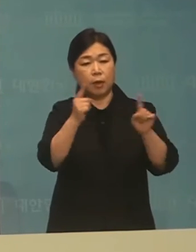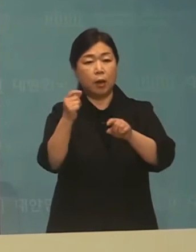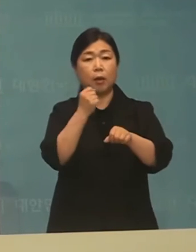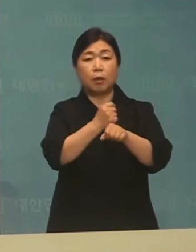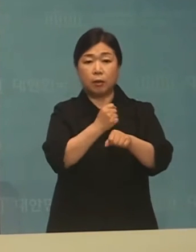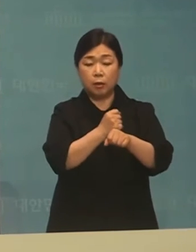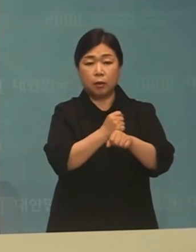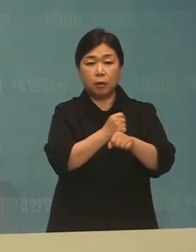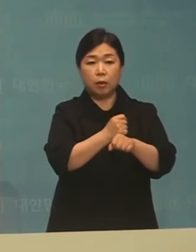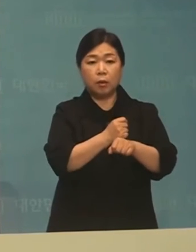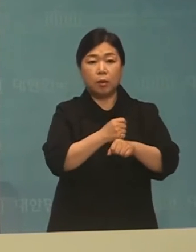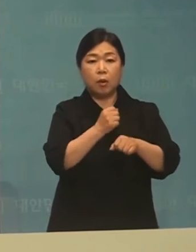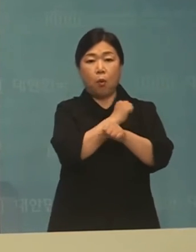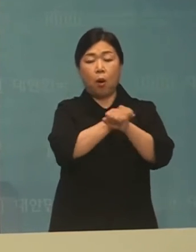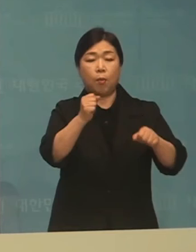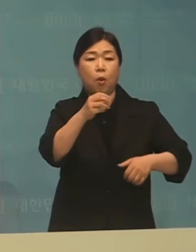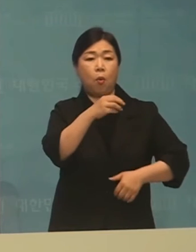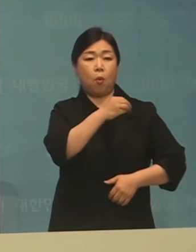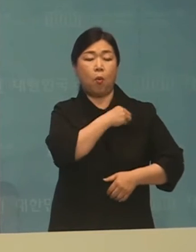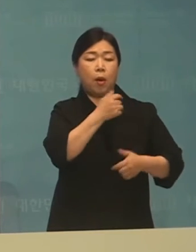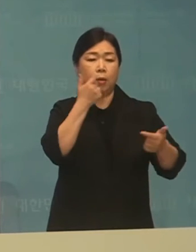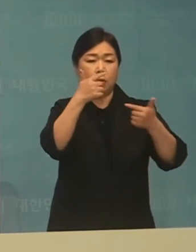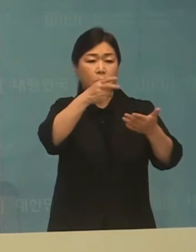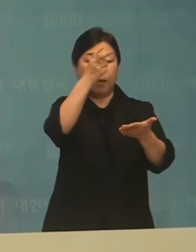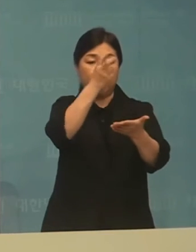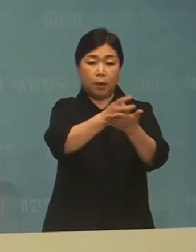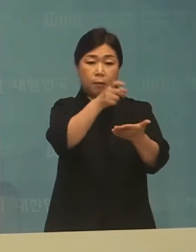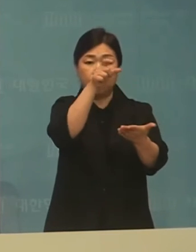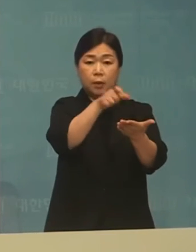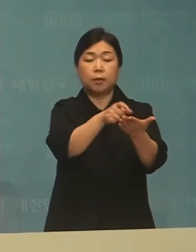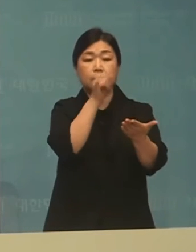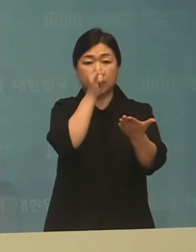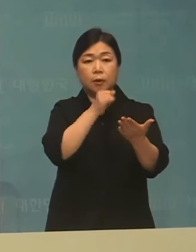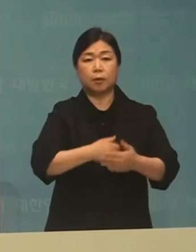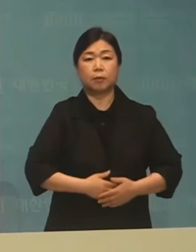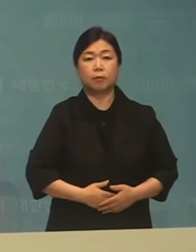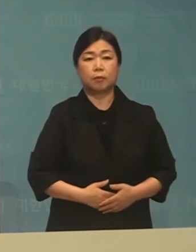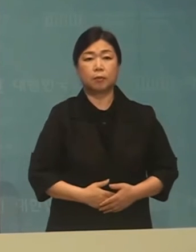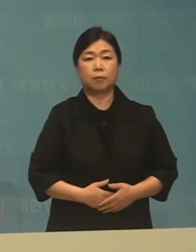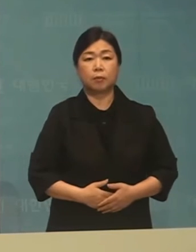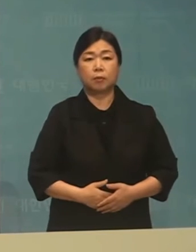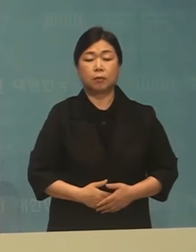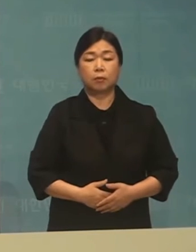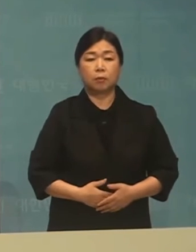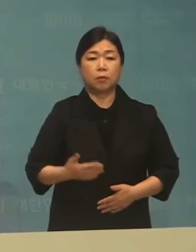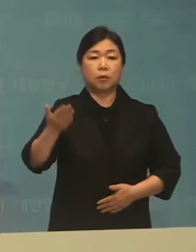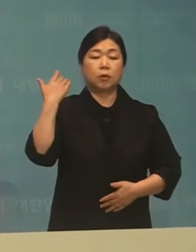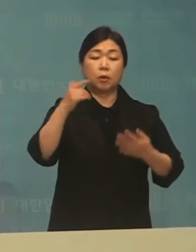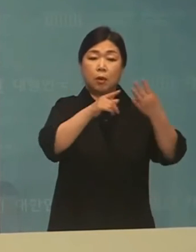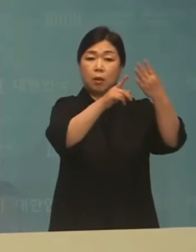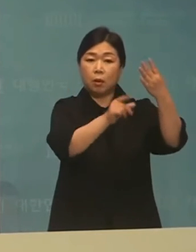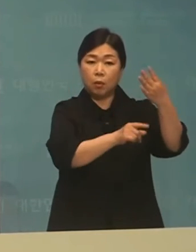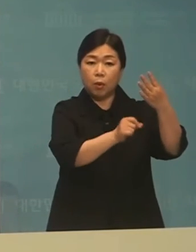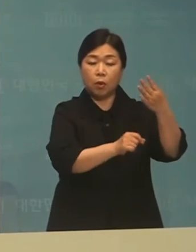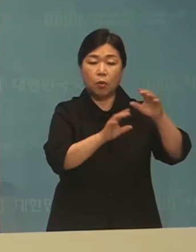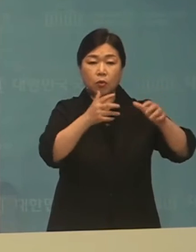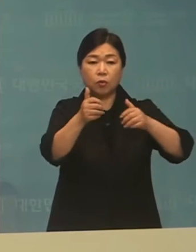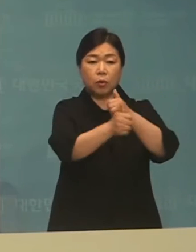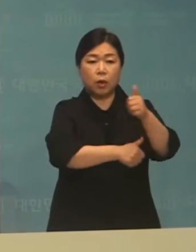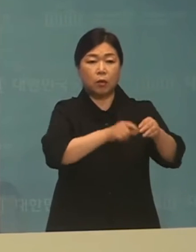것이 광복회의 정관에 명시되어 있습니다. 지난 4월